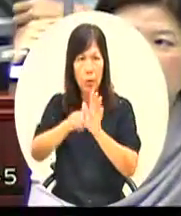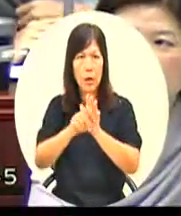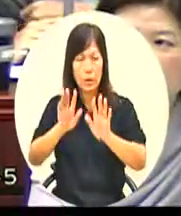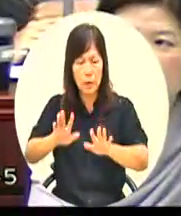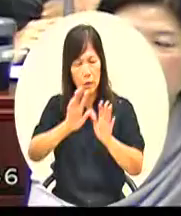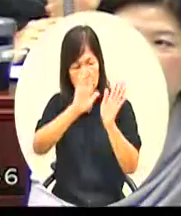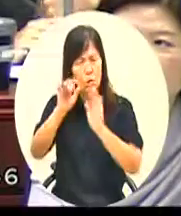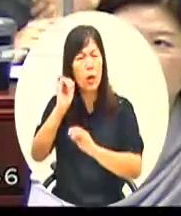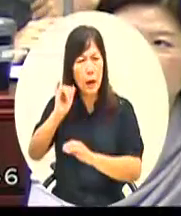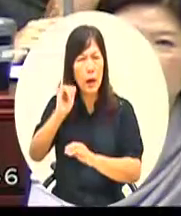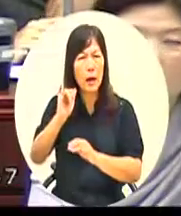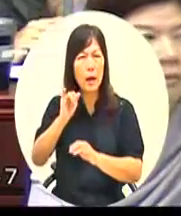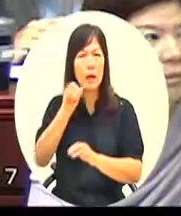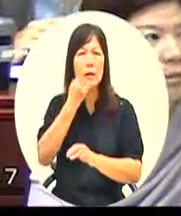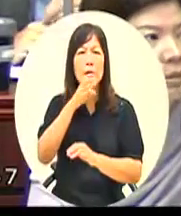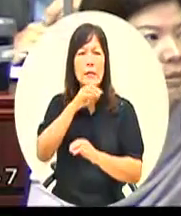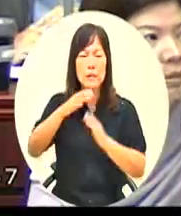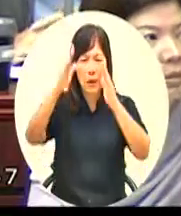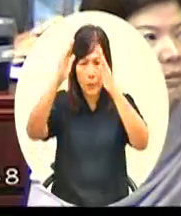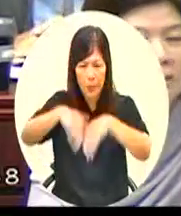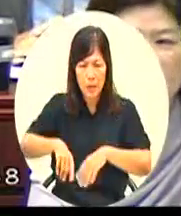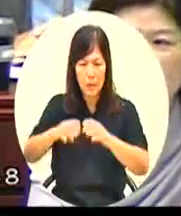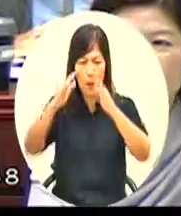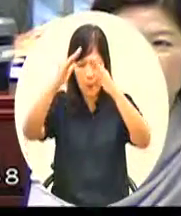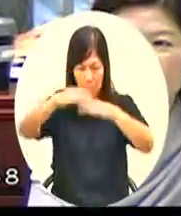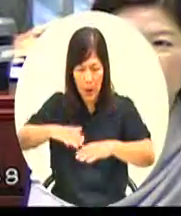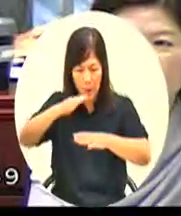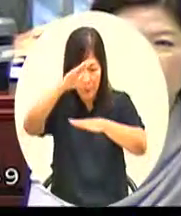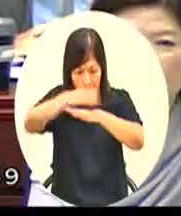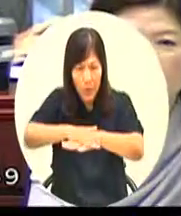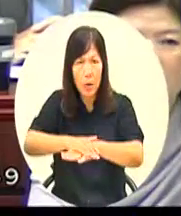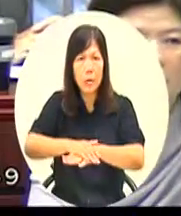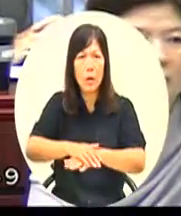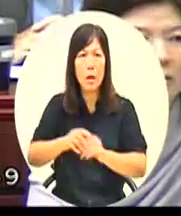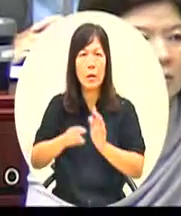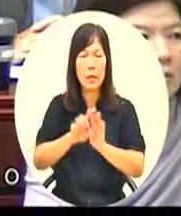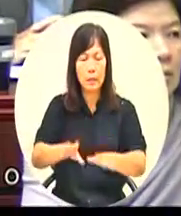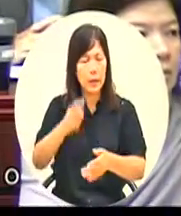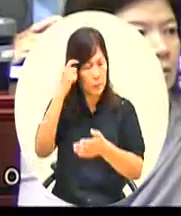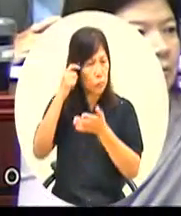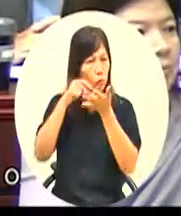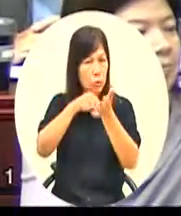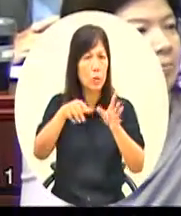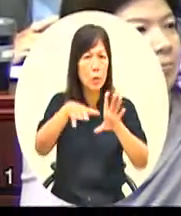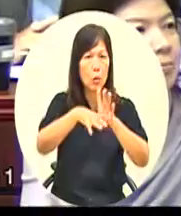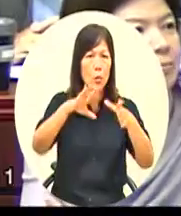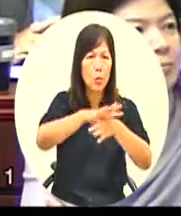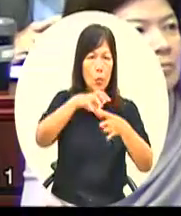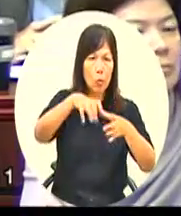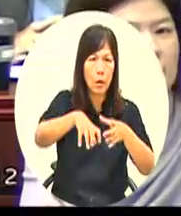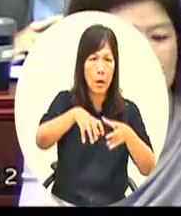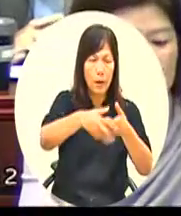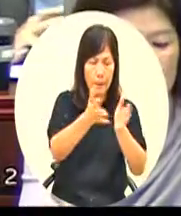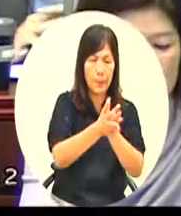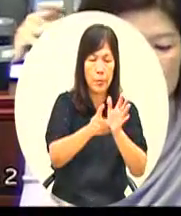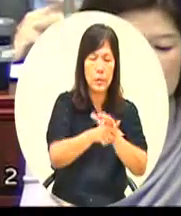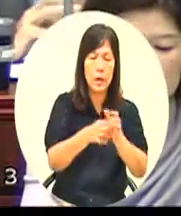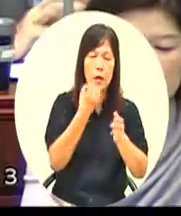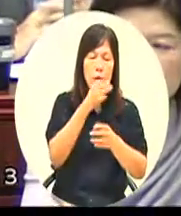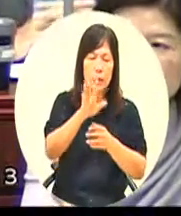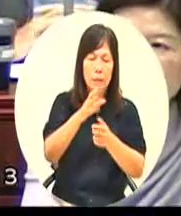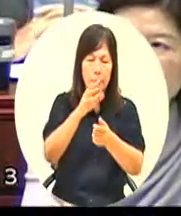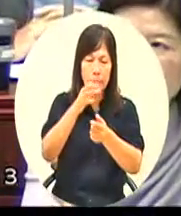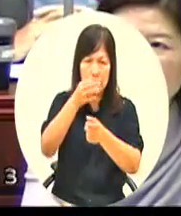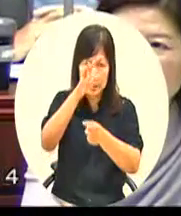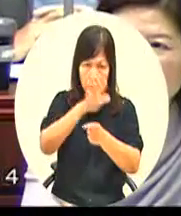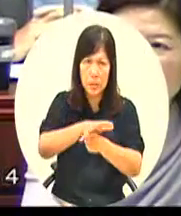还好，但是现在被这一些倒塌的棚架压住了。那我们目前是申请文化部的灾损的经费，因为文化部对于东门的